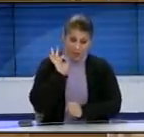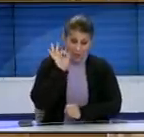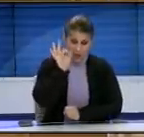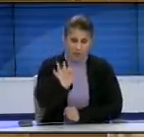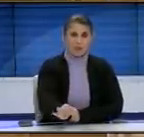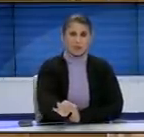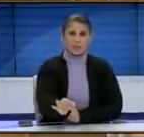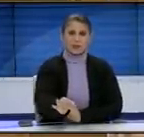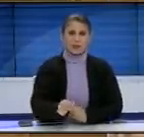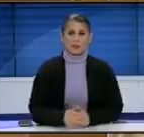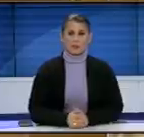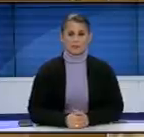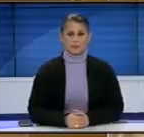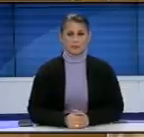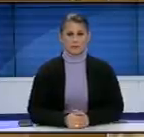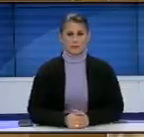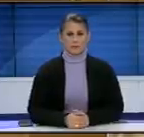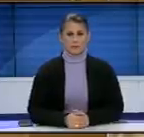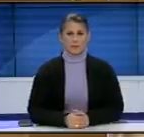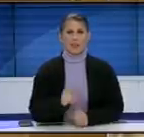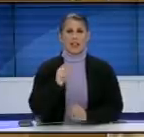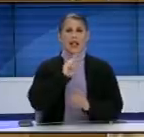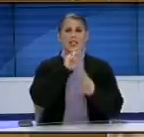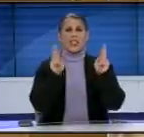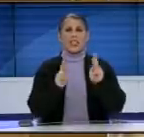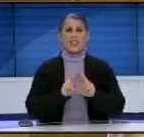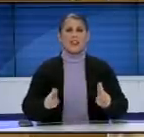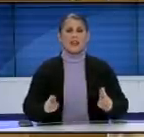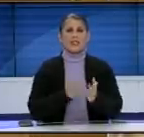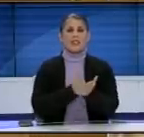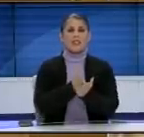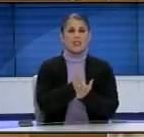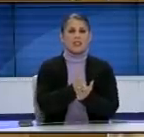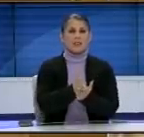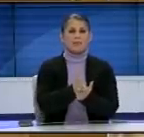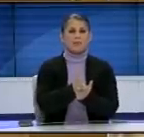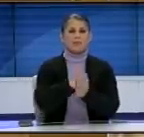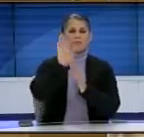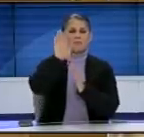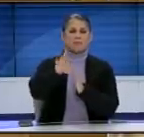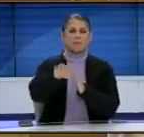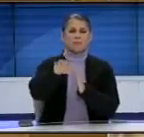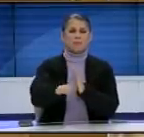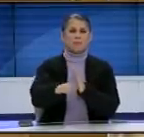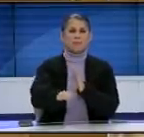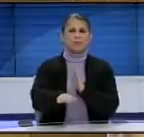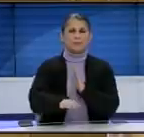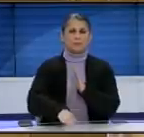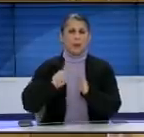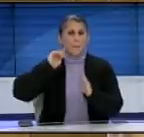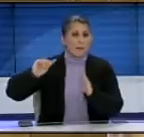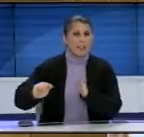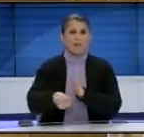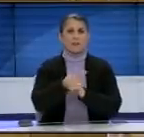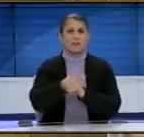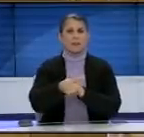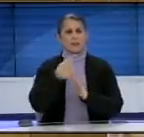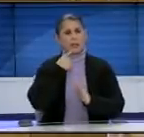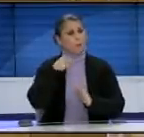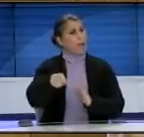οδήγησαν στην έκπτωση του διεθνούς δικαίου, στην παραβίαση και την επίκλησή του κατά